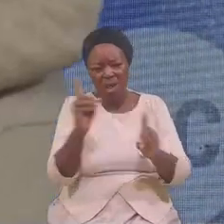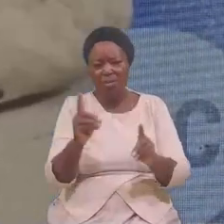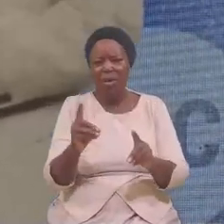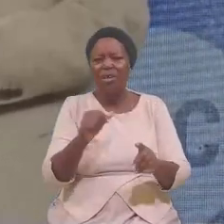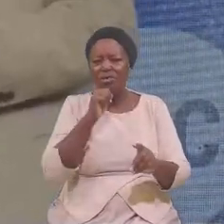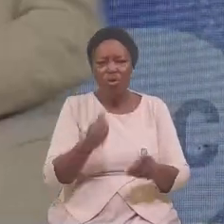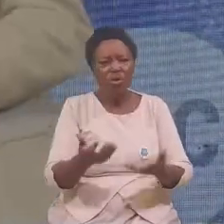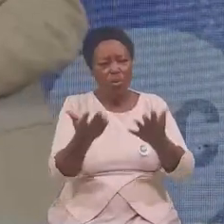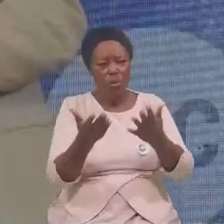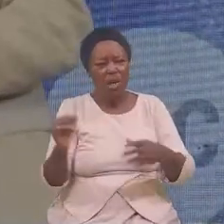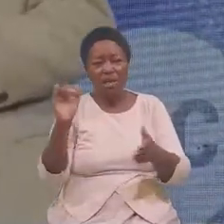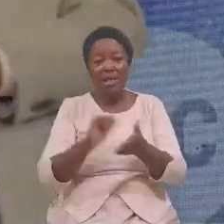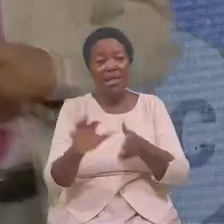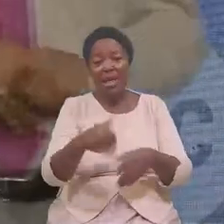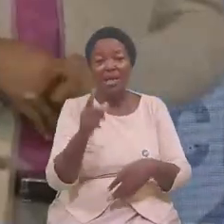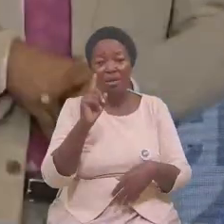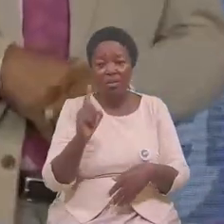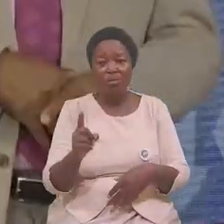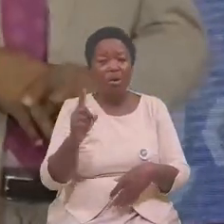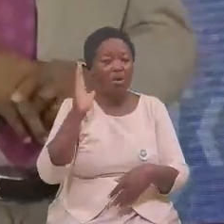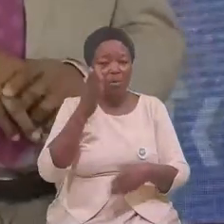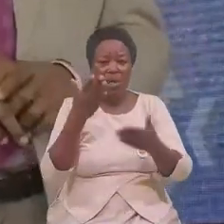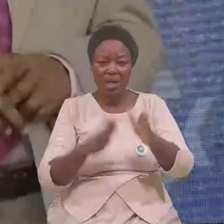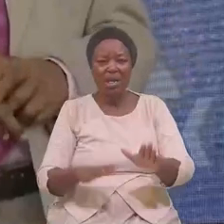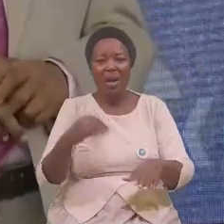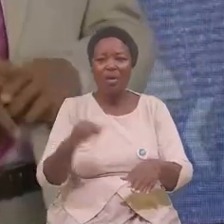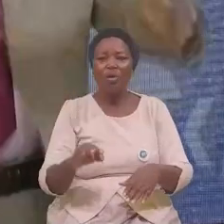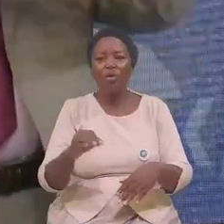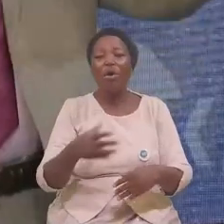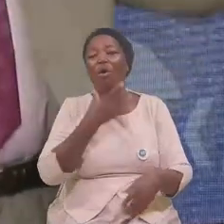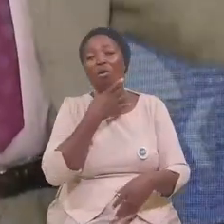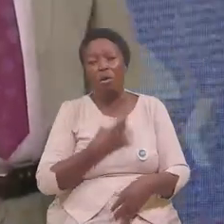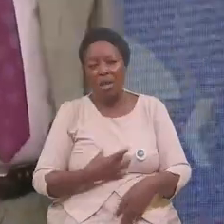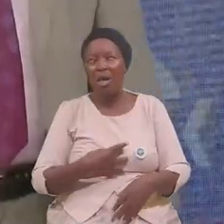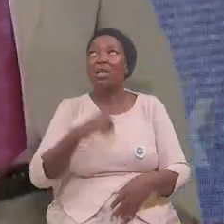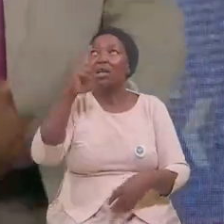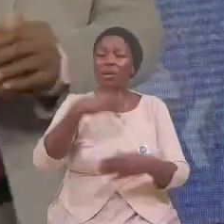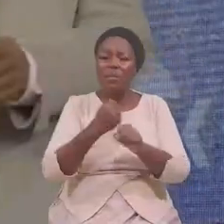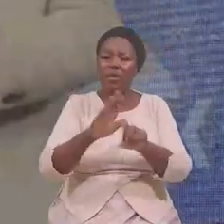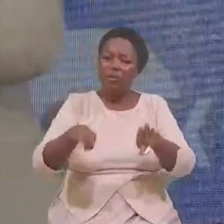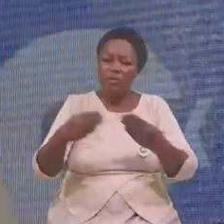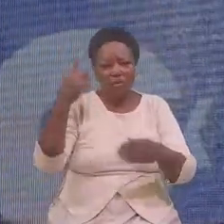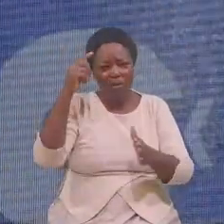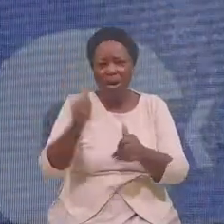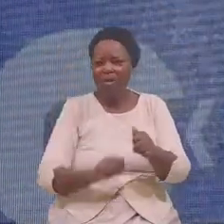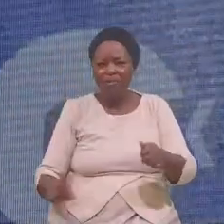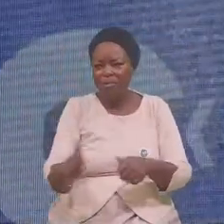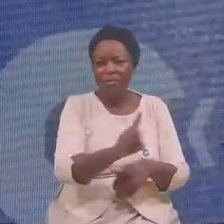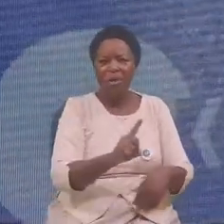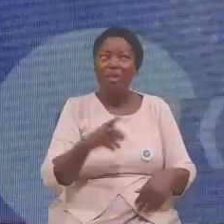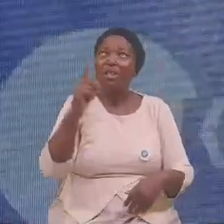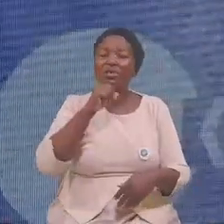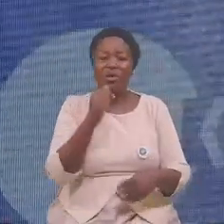voulant qu'aucun périsse et ne meure de faim. Il fait la provision pour tout le monde, ne voulant